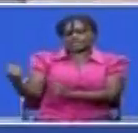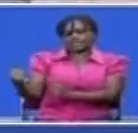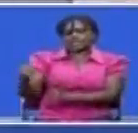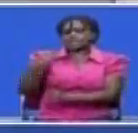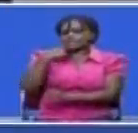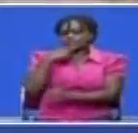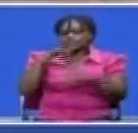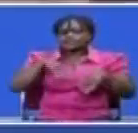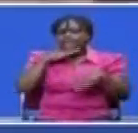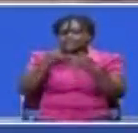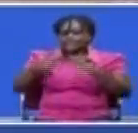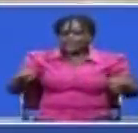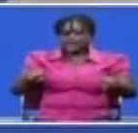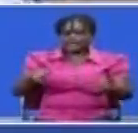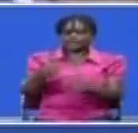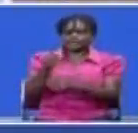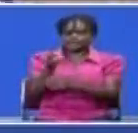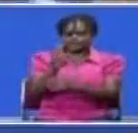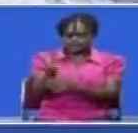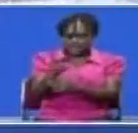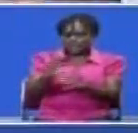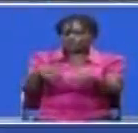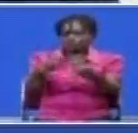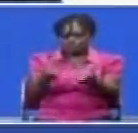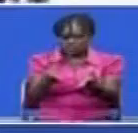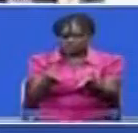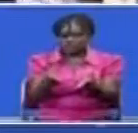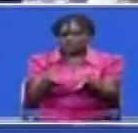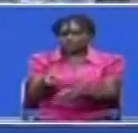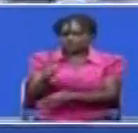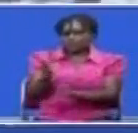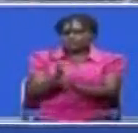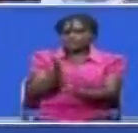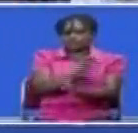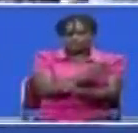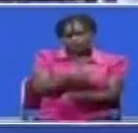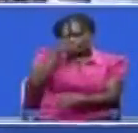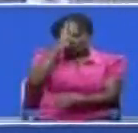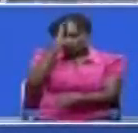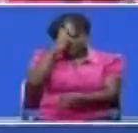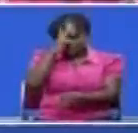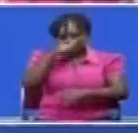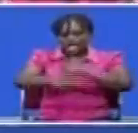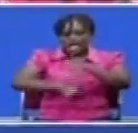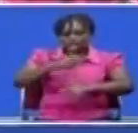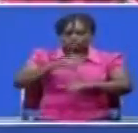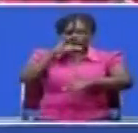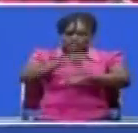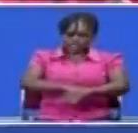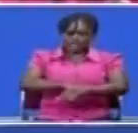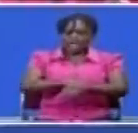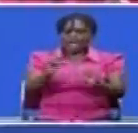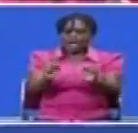ametoa makataa ya hadi Jumanne kwa walio na silaha hizo kuwajibika kabla ya maafisa wa usalama kuchukua hatua. Haya najiri